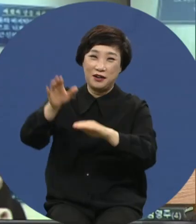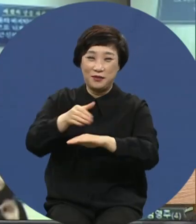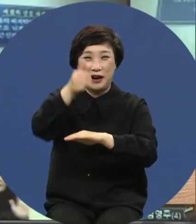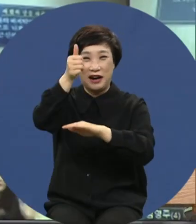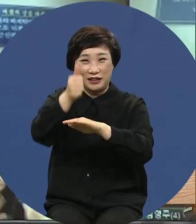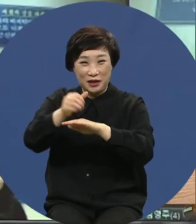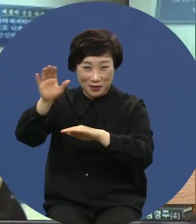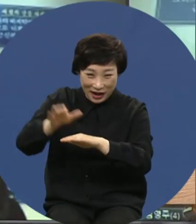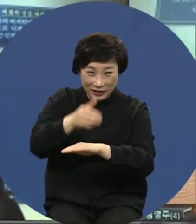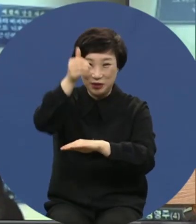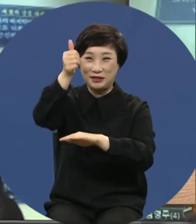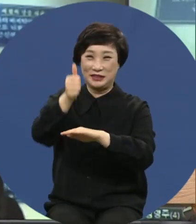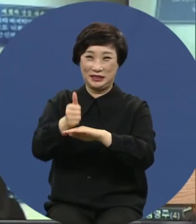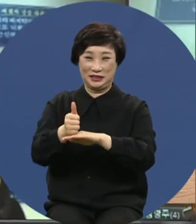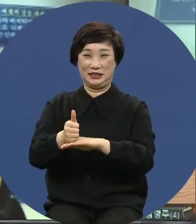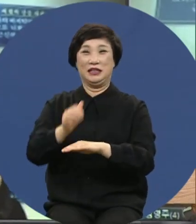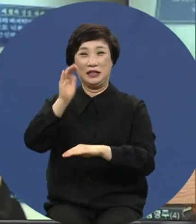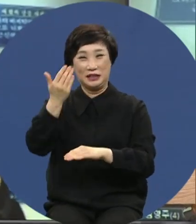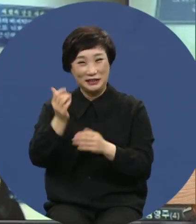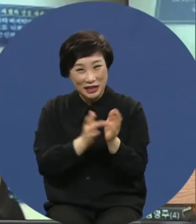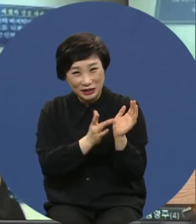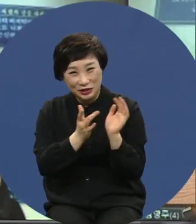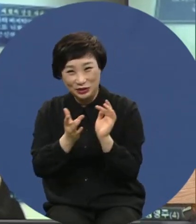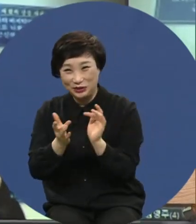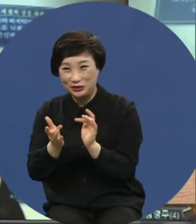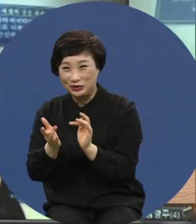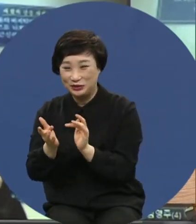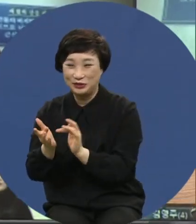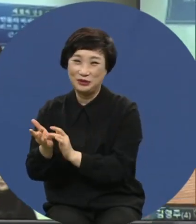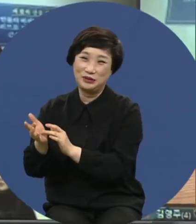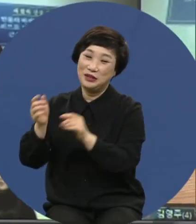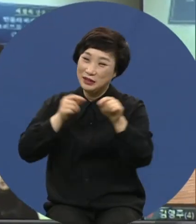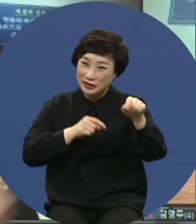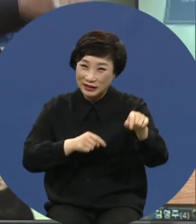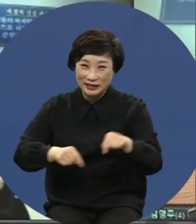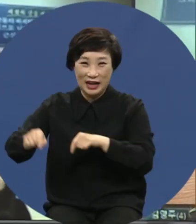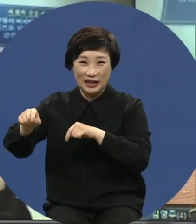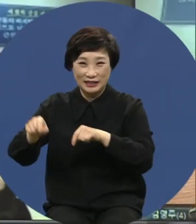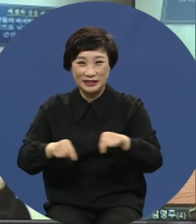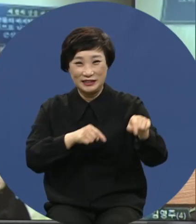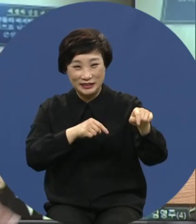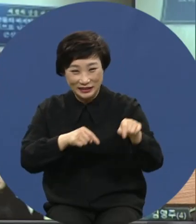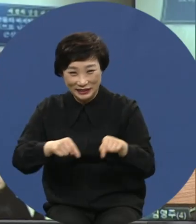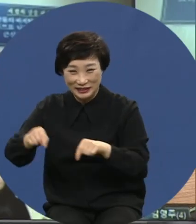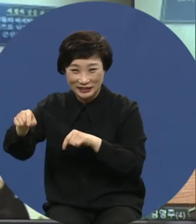찬양하라. 왕의 왕 되신 예수,